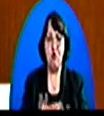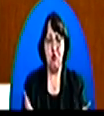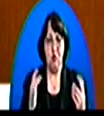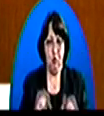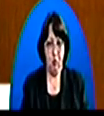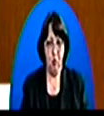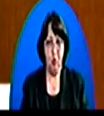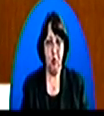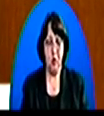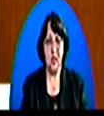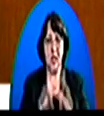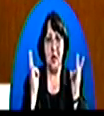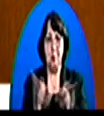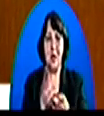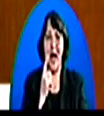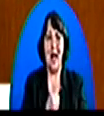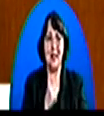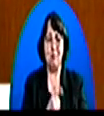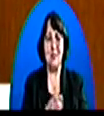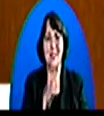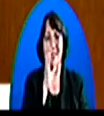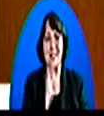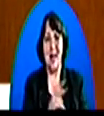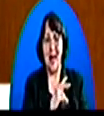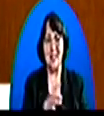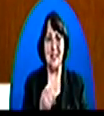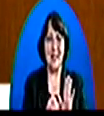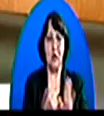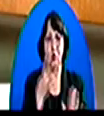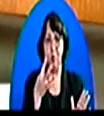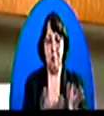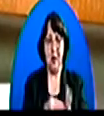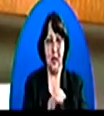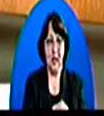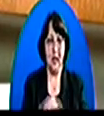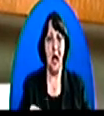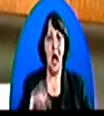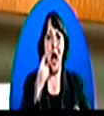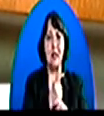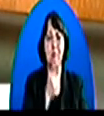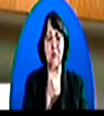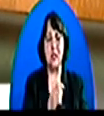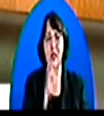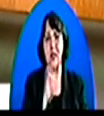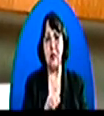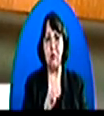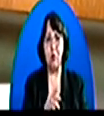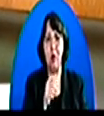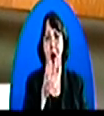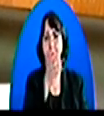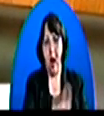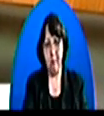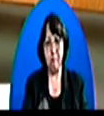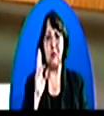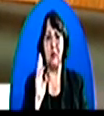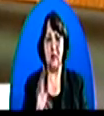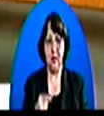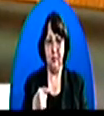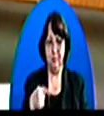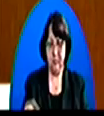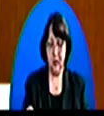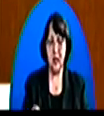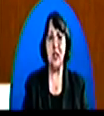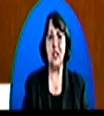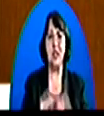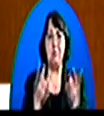байдлаар нийгмийн халамжийн сангаас бол 64,000 иргэн халамжийн тэтгэврүүд авч байна. За энэ нь бол нэг хэсэг нь бол нөгөө нийгмийн даатгалын